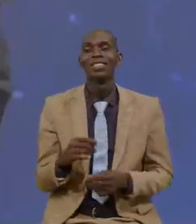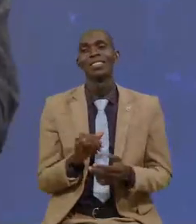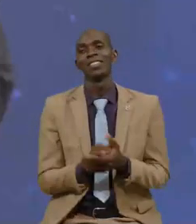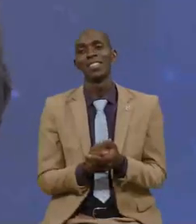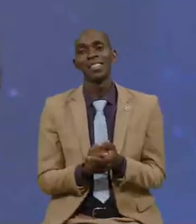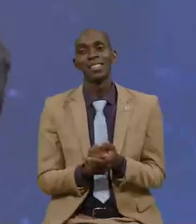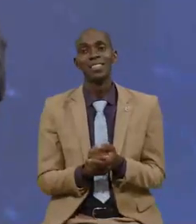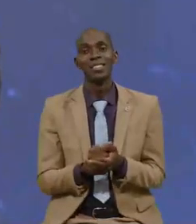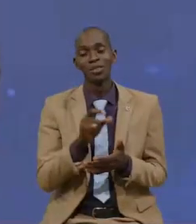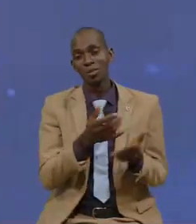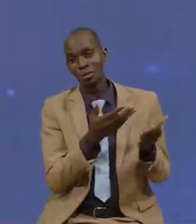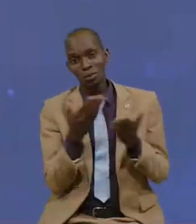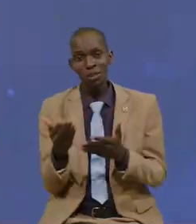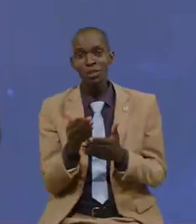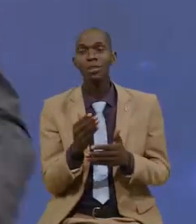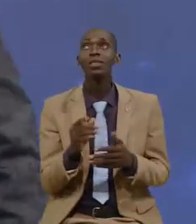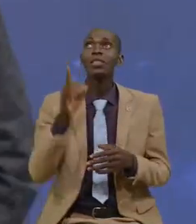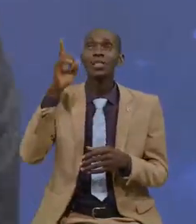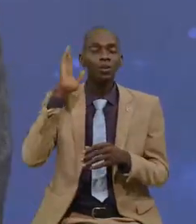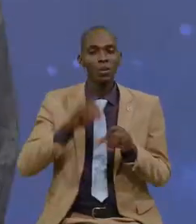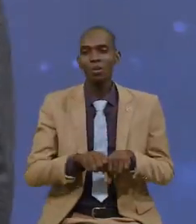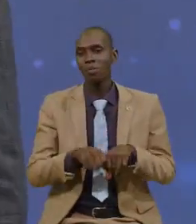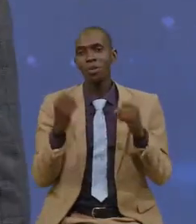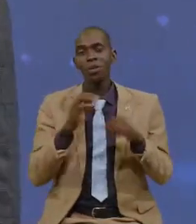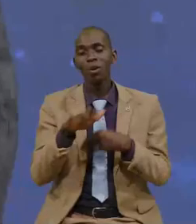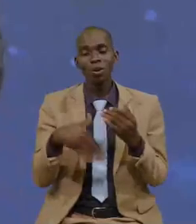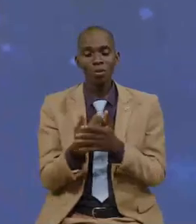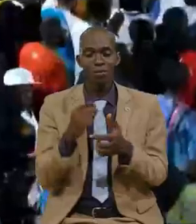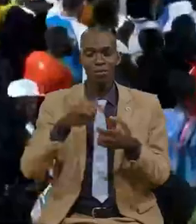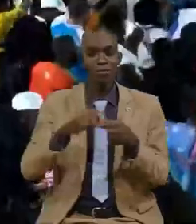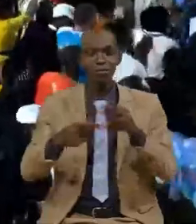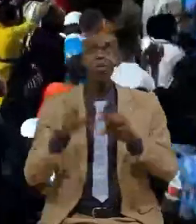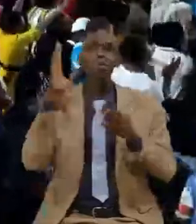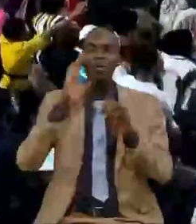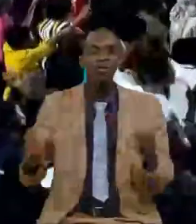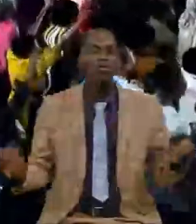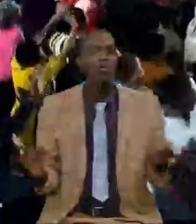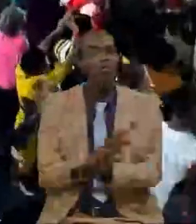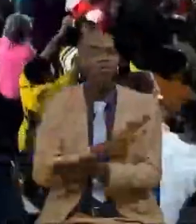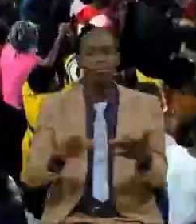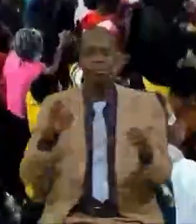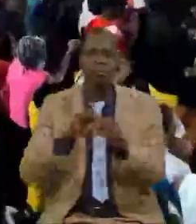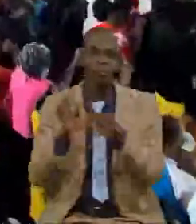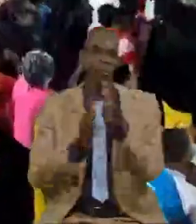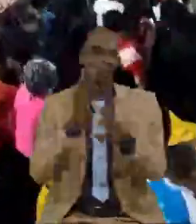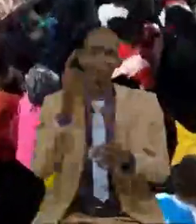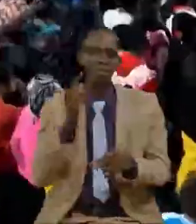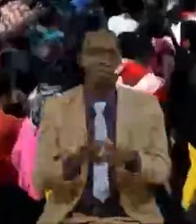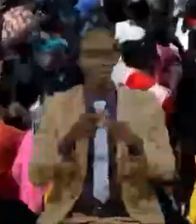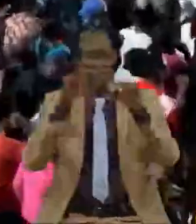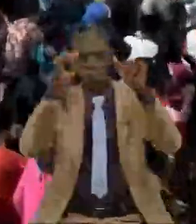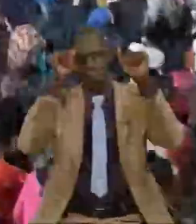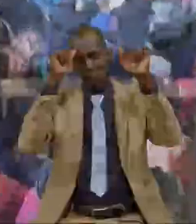sera brisé. Et toutes les chaînes, il va les écraser au nom